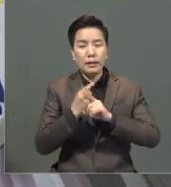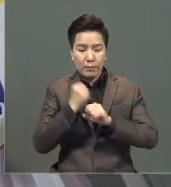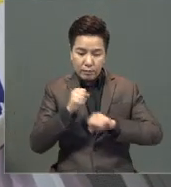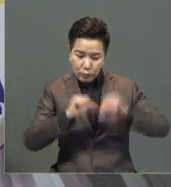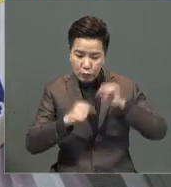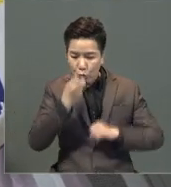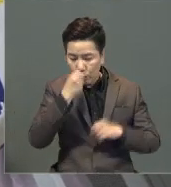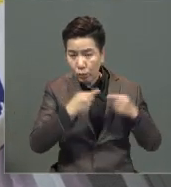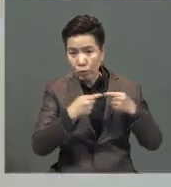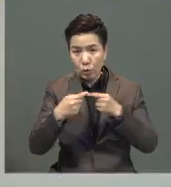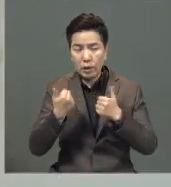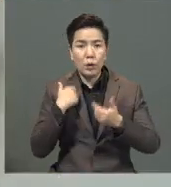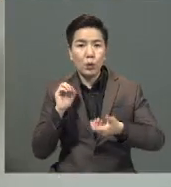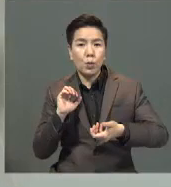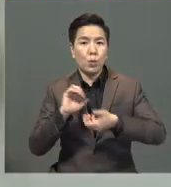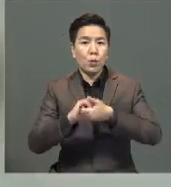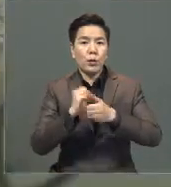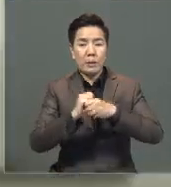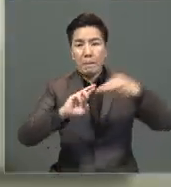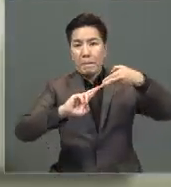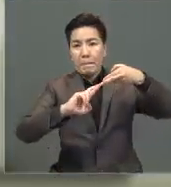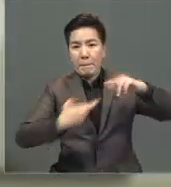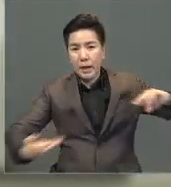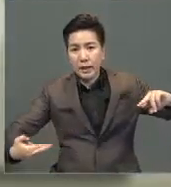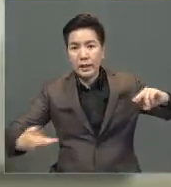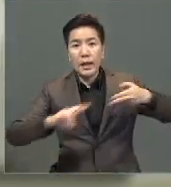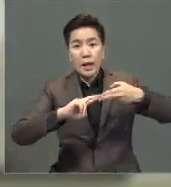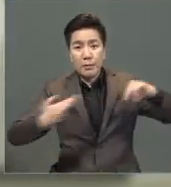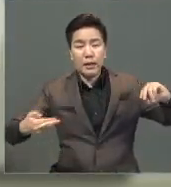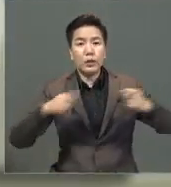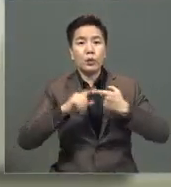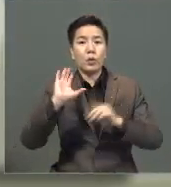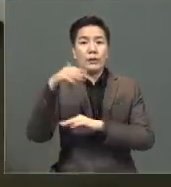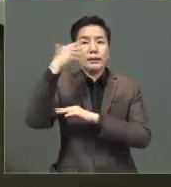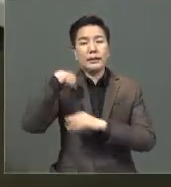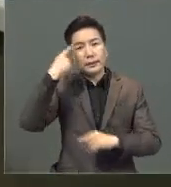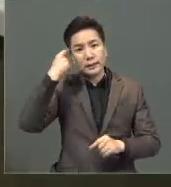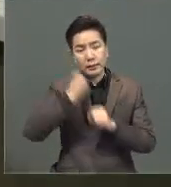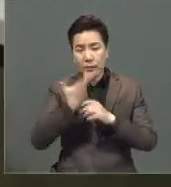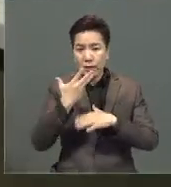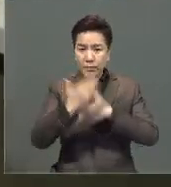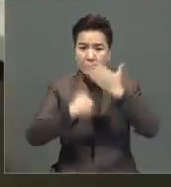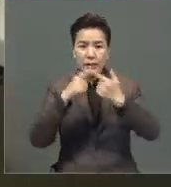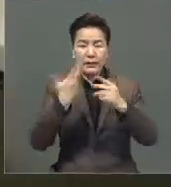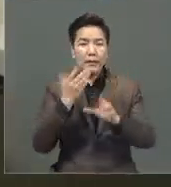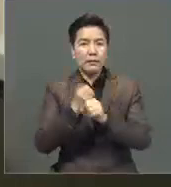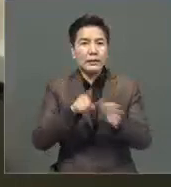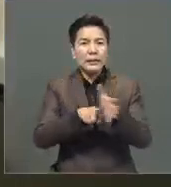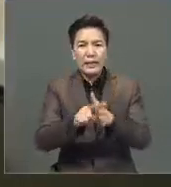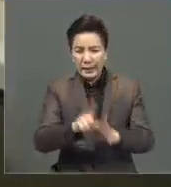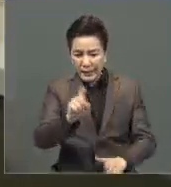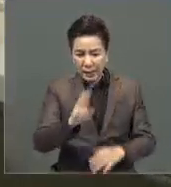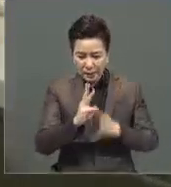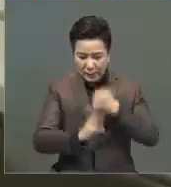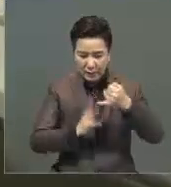นอกจากนี้ครับยังได้ร่วมมือกับศูนย์พันธุวิศวกรรมศาสตร์และเทคโนโลยีชีวภาพแห่งชาติในการพัฒนาวัคซีนชนิดเชื้อตาย